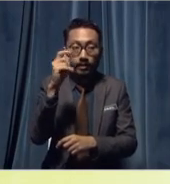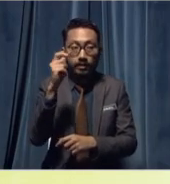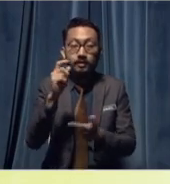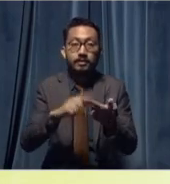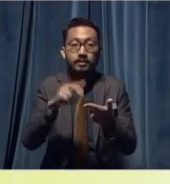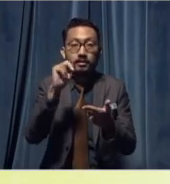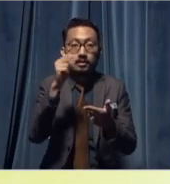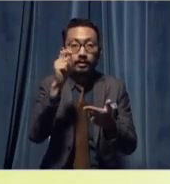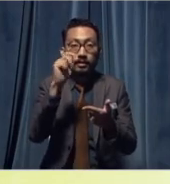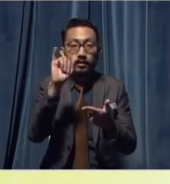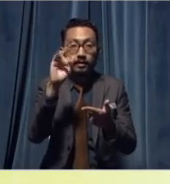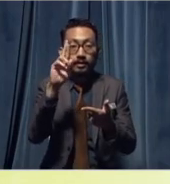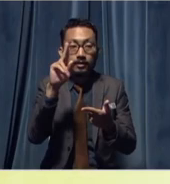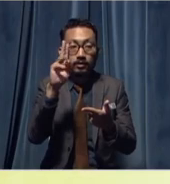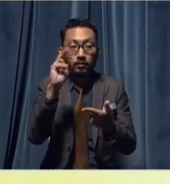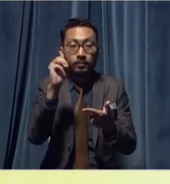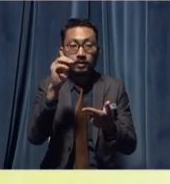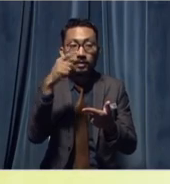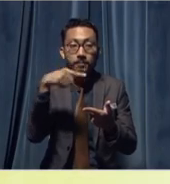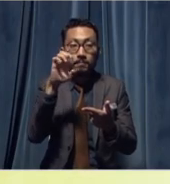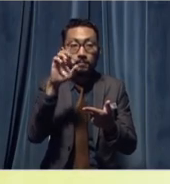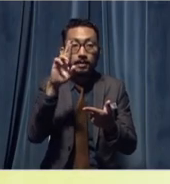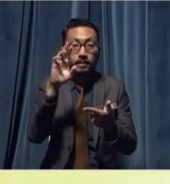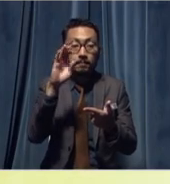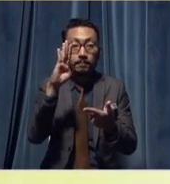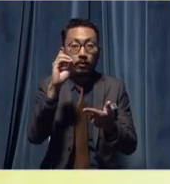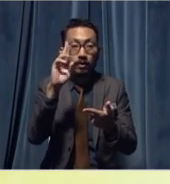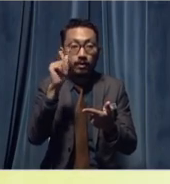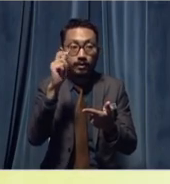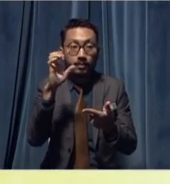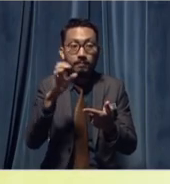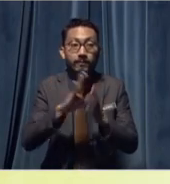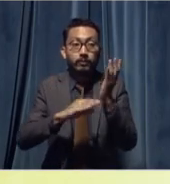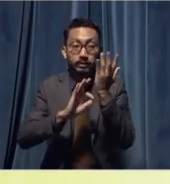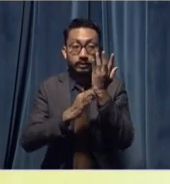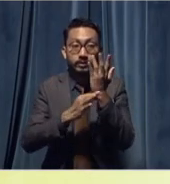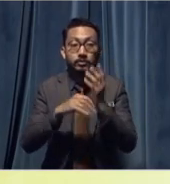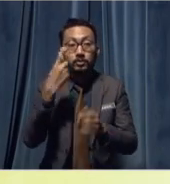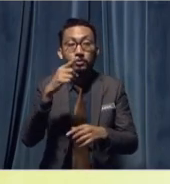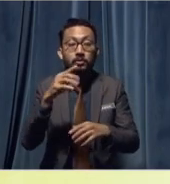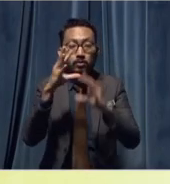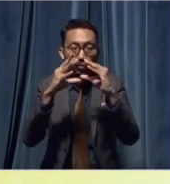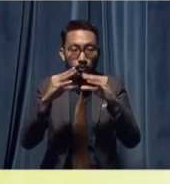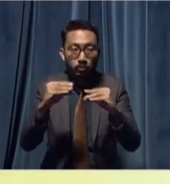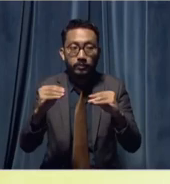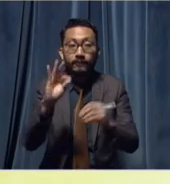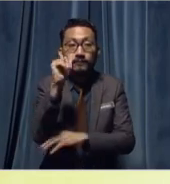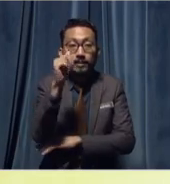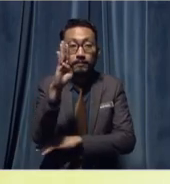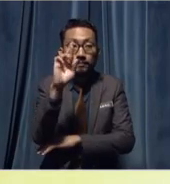berfungsi untuk melenturkan fabrik yang berwarna putih tetapi